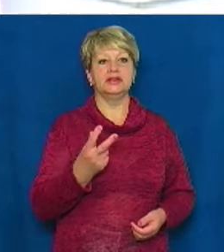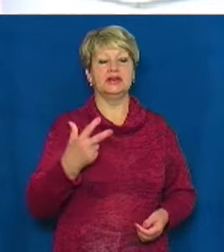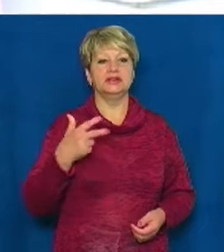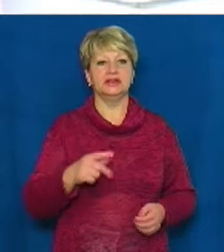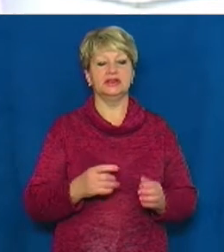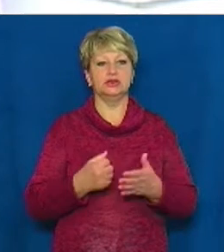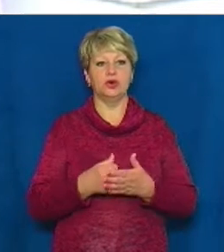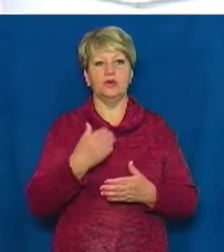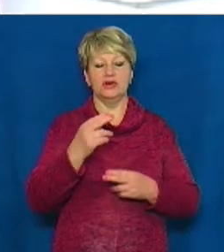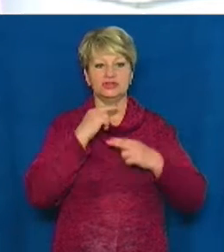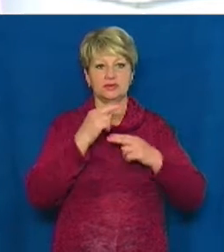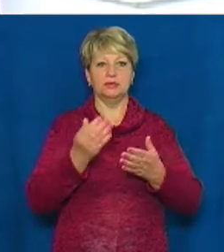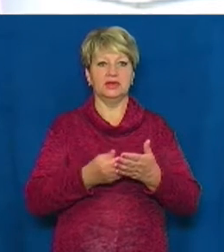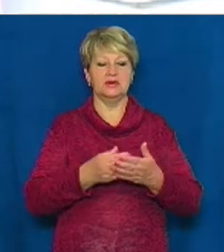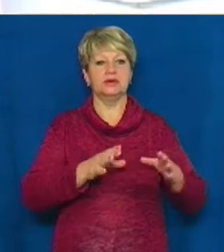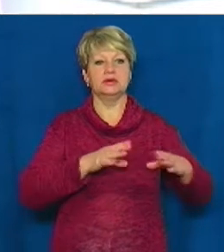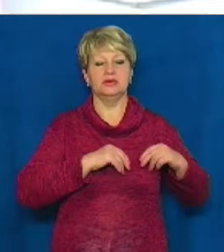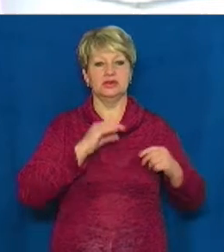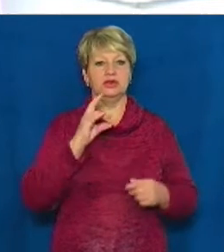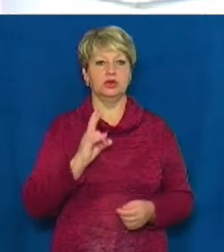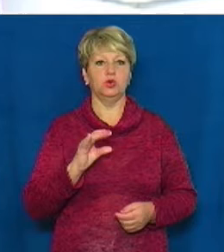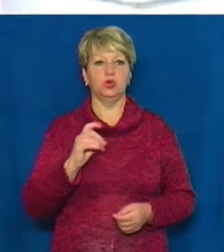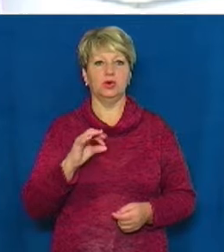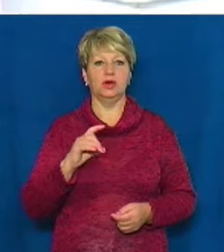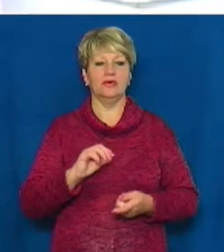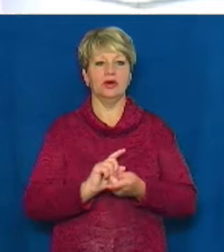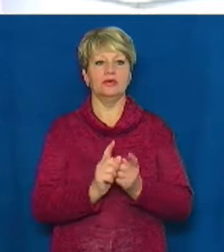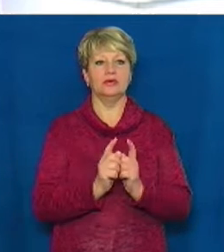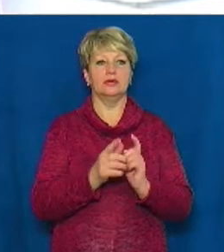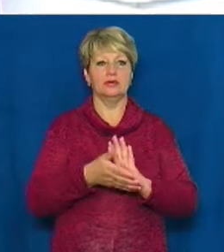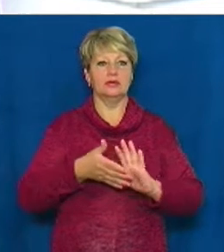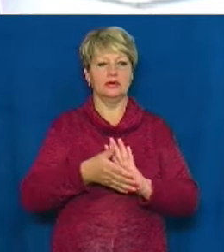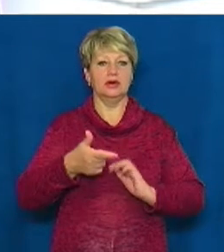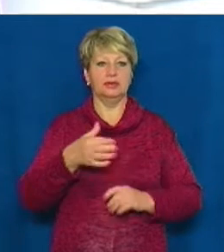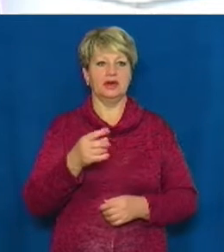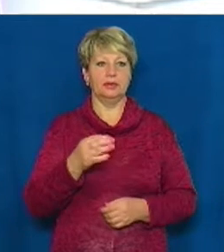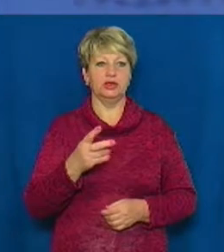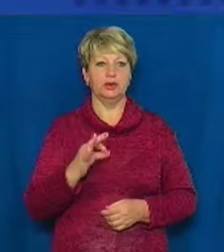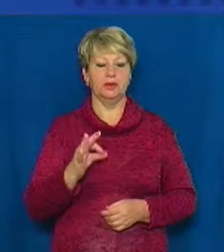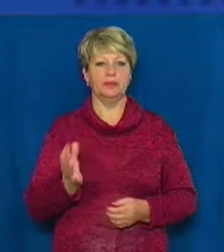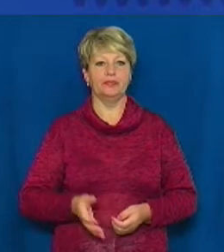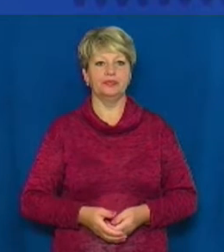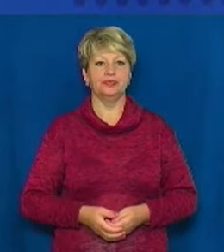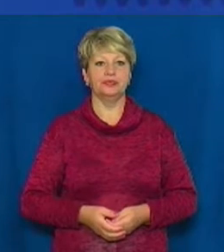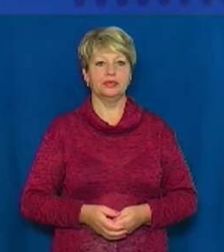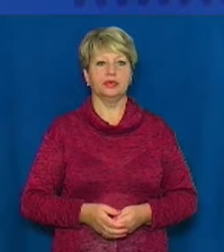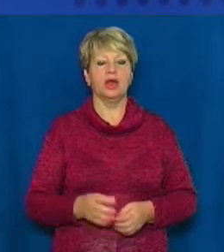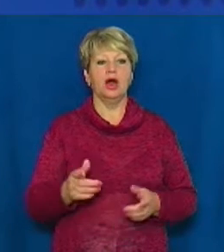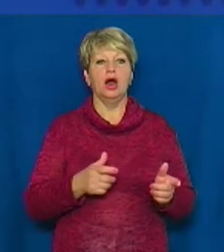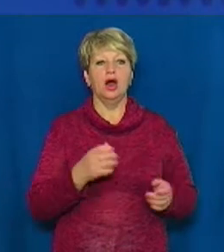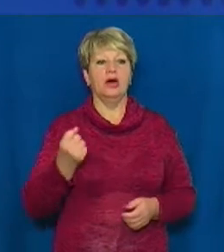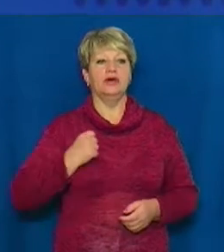13:30 до вашої уваги новини на телеканалі ЮА Черкаси. У студії працює Юлія Неривкова та Галина Абраменко. Вогневу